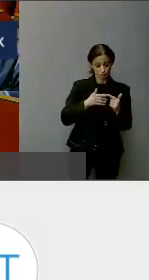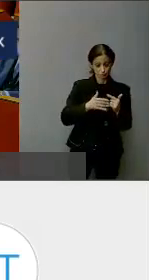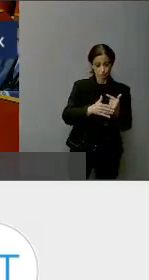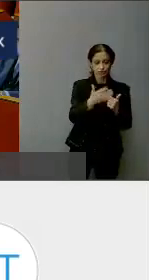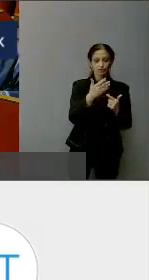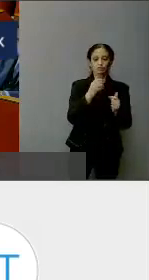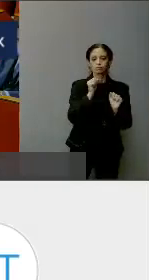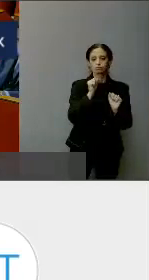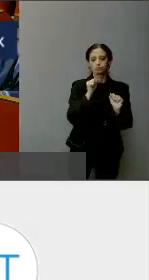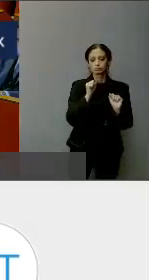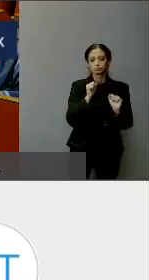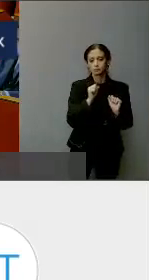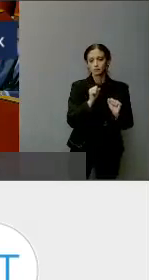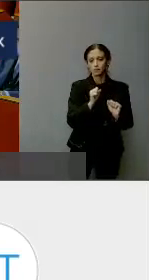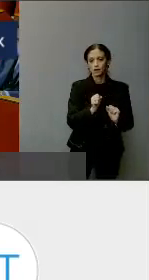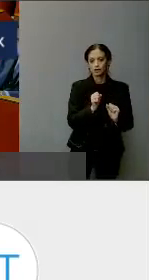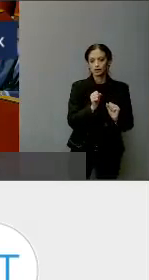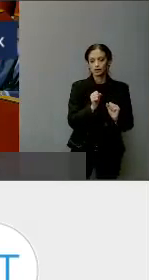a rivedere